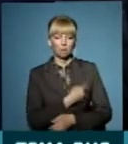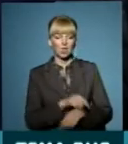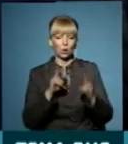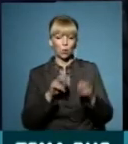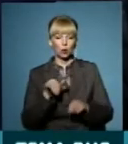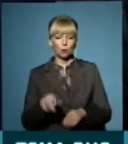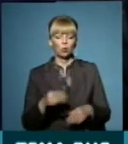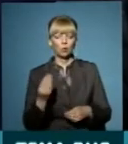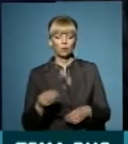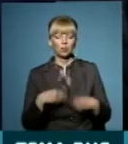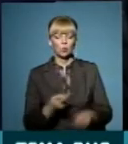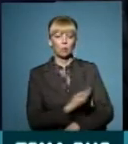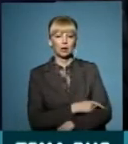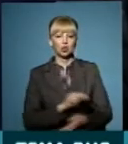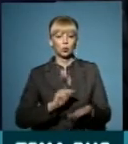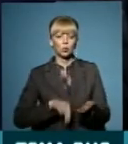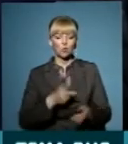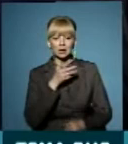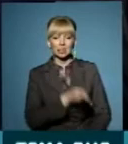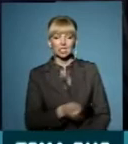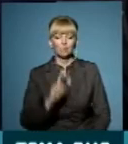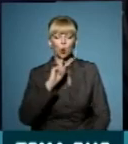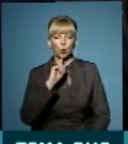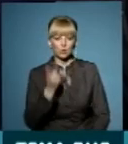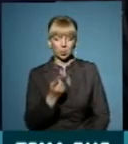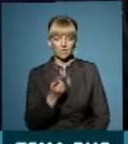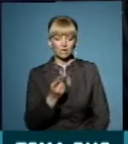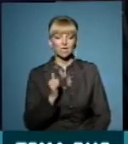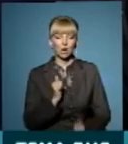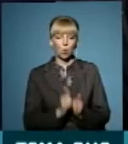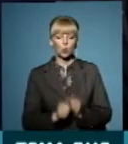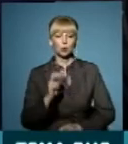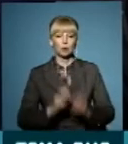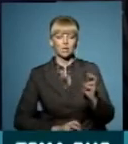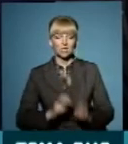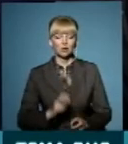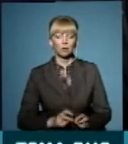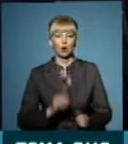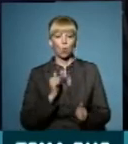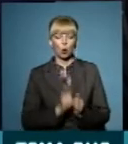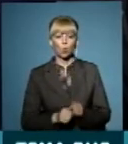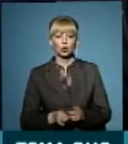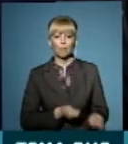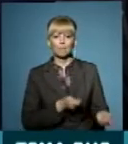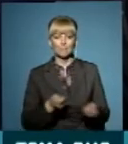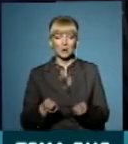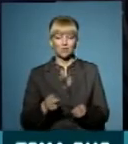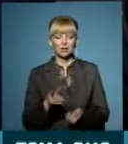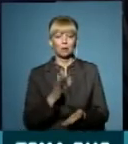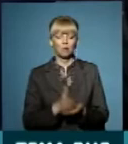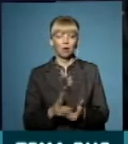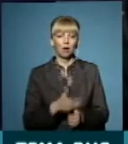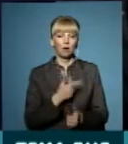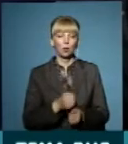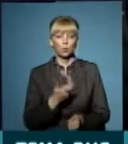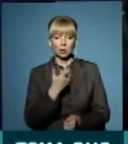і йому видається медична довідка терміном на один рік. І на кожному підприємстві кожен перевізник, він має або